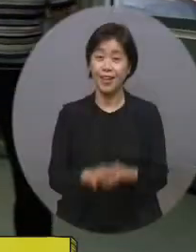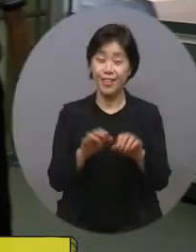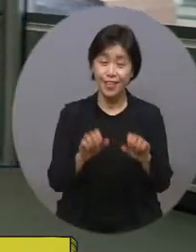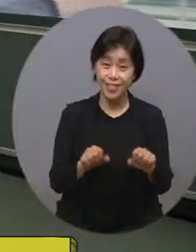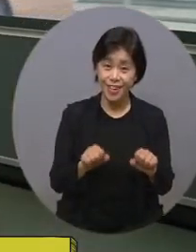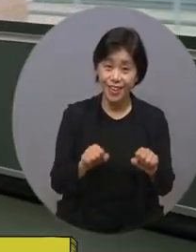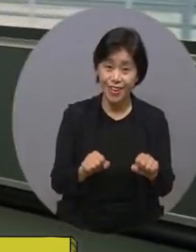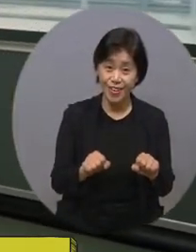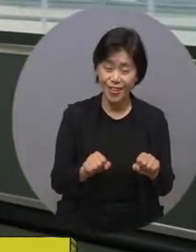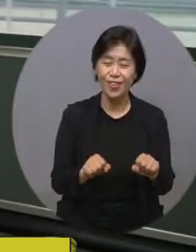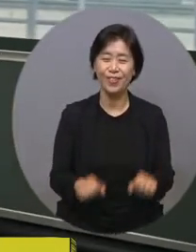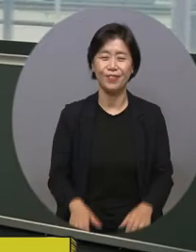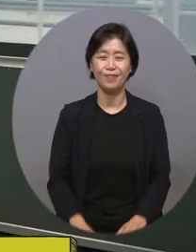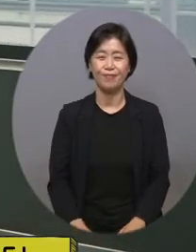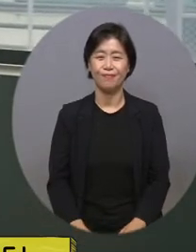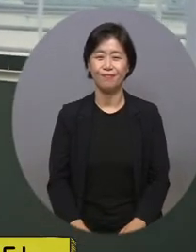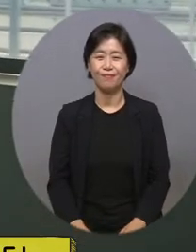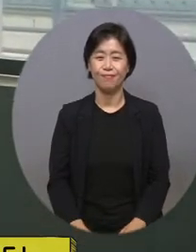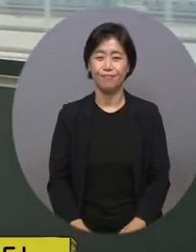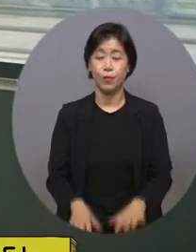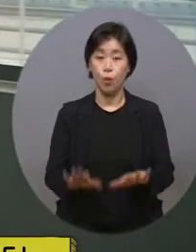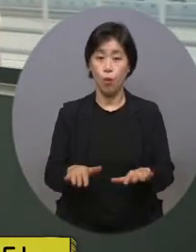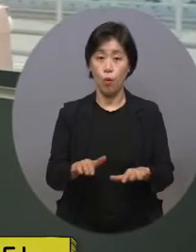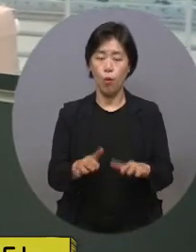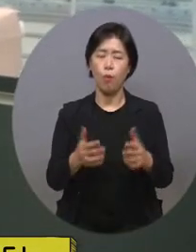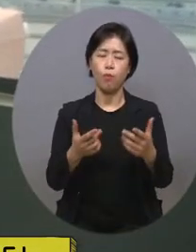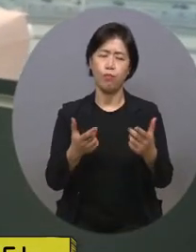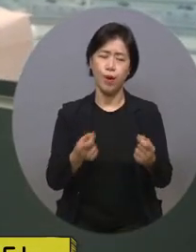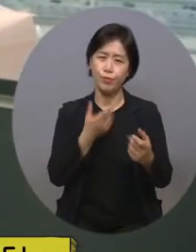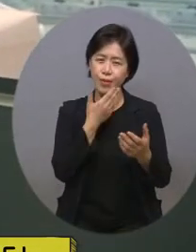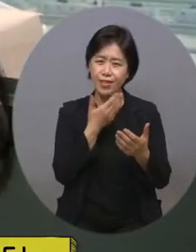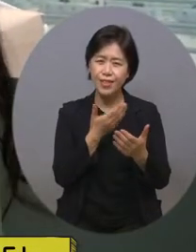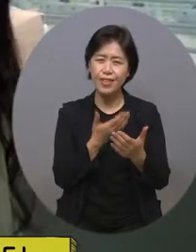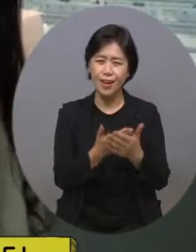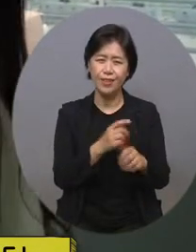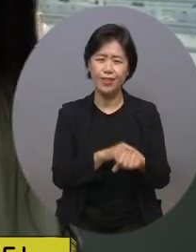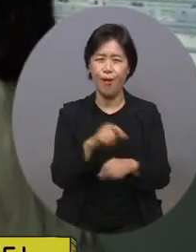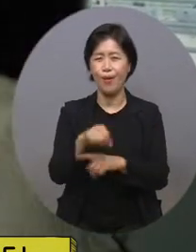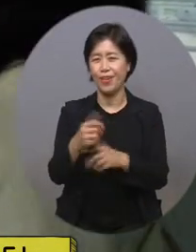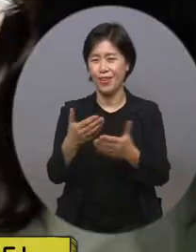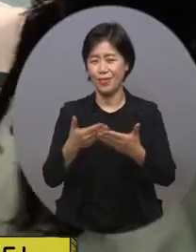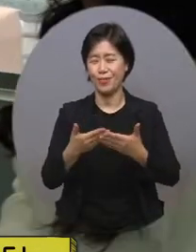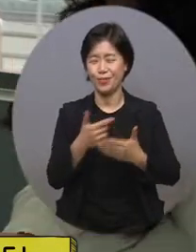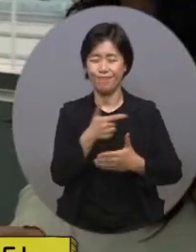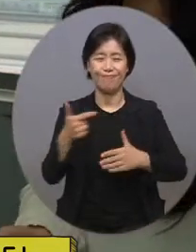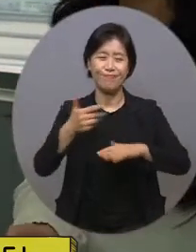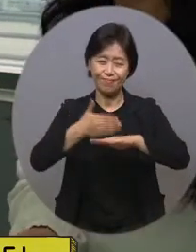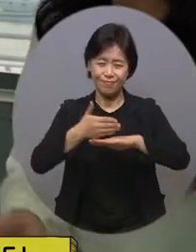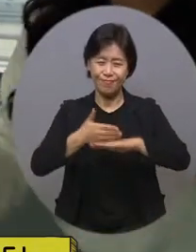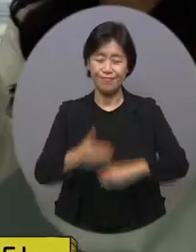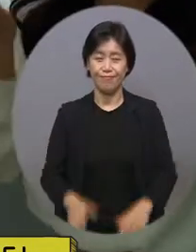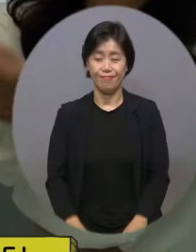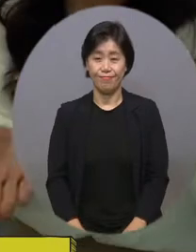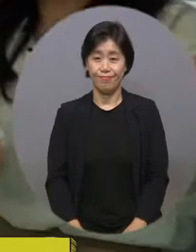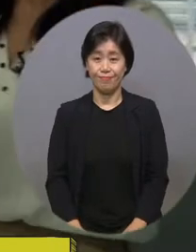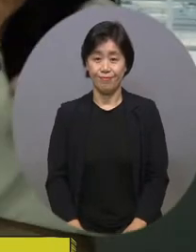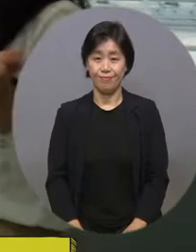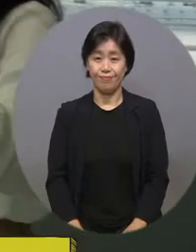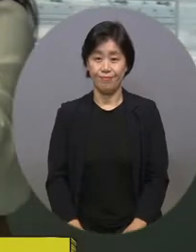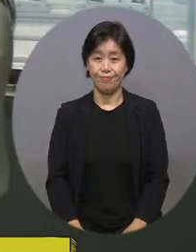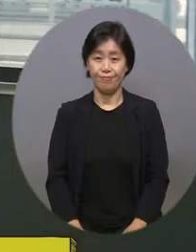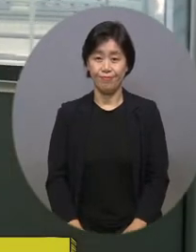안녕하세요, 대표님. 네. 오늘 이렇게 귀한 시간을 내주셔서 너무 감사드립니다. 네. 저희